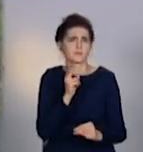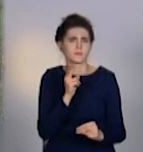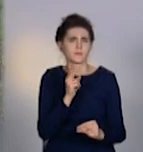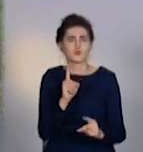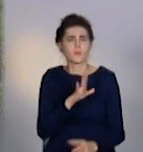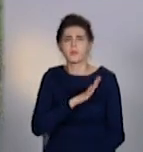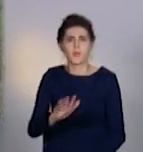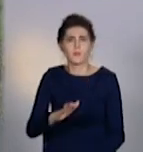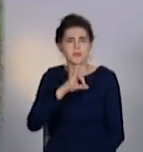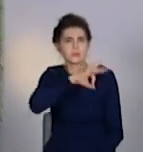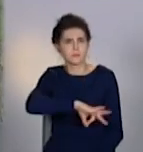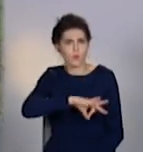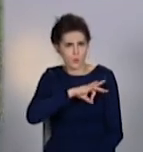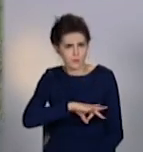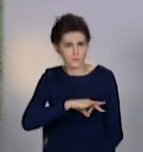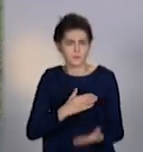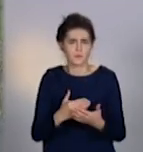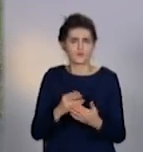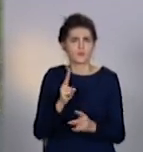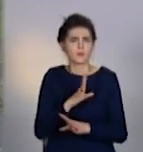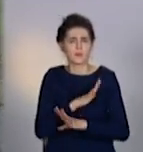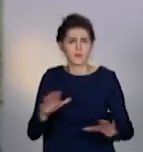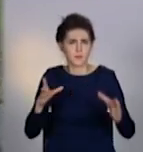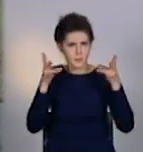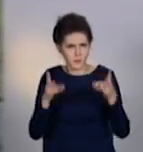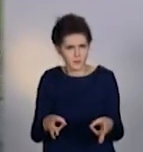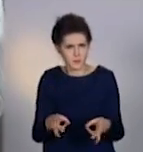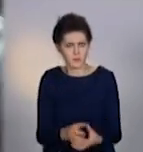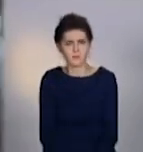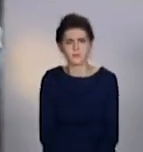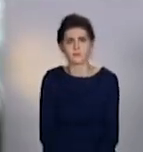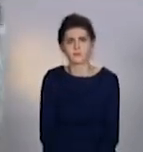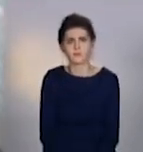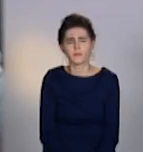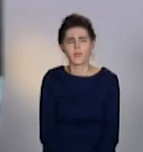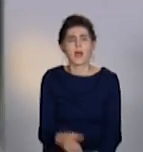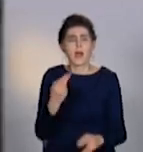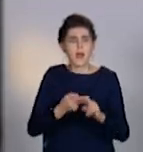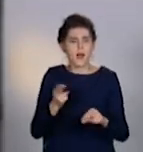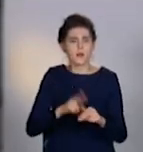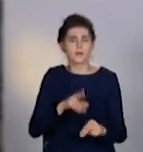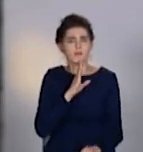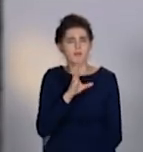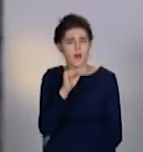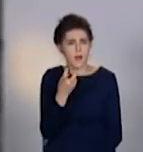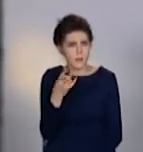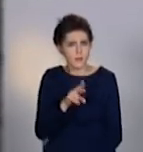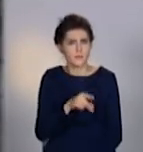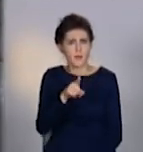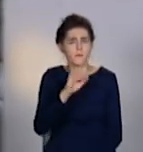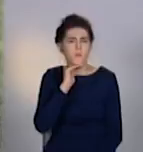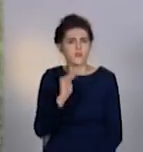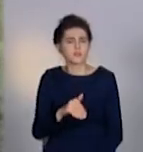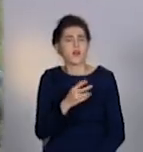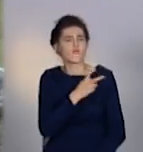скористався. Хоч хтось, да. Якщо хтось да, не скористається, це вже буде користь. А це Ганна Котельнікова, за фахом лікарка, за